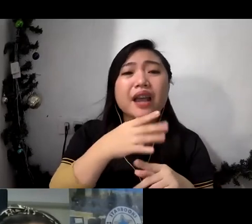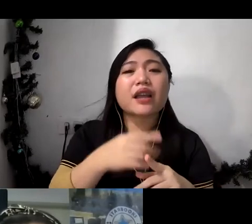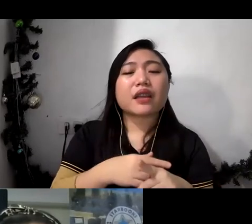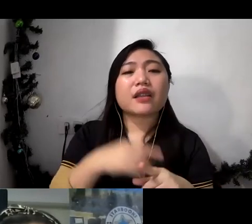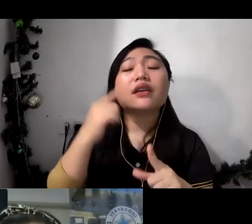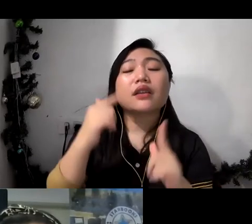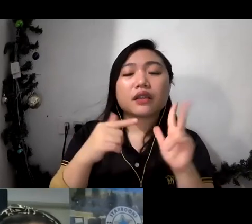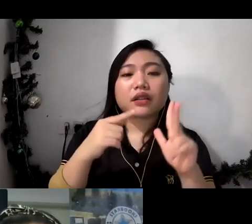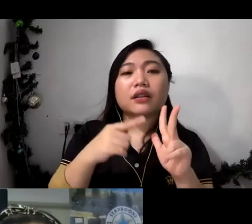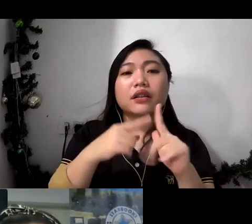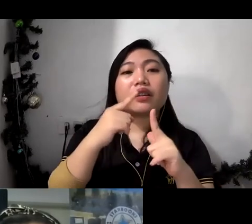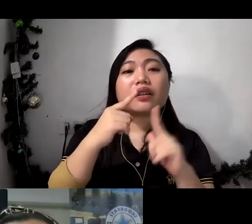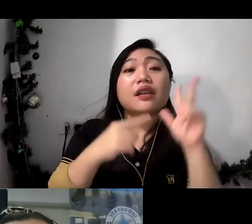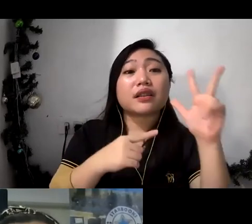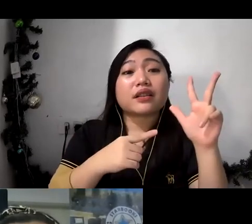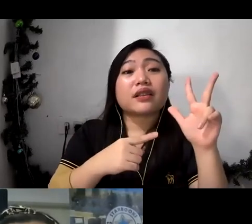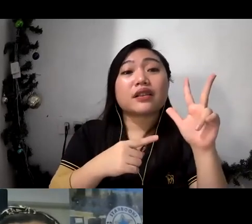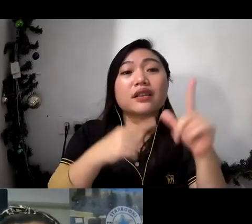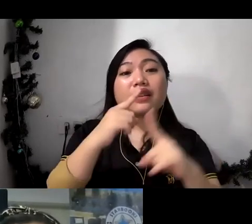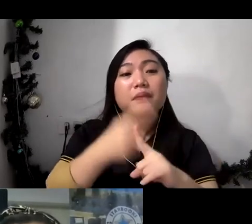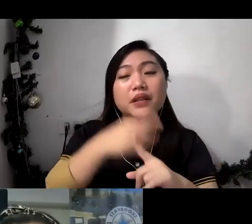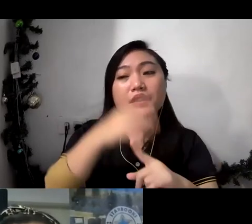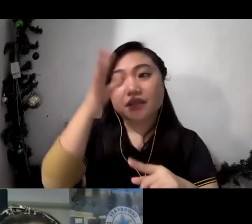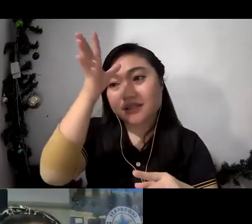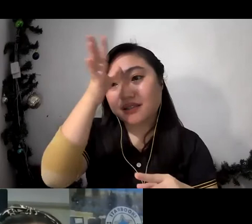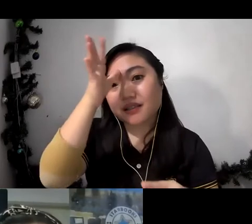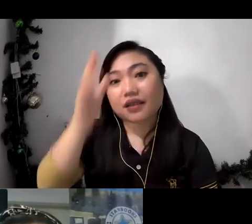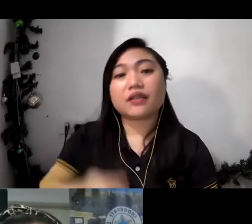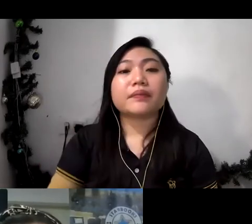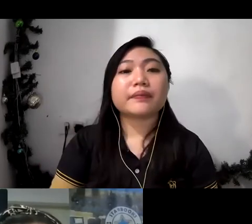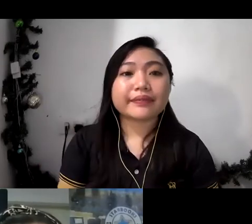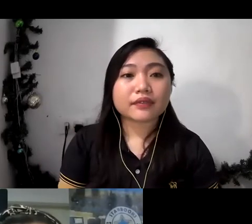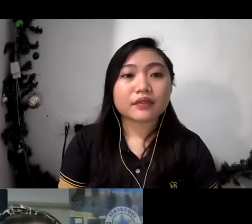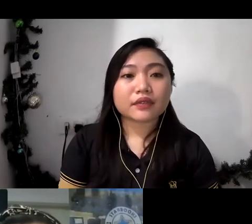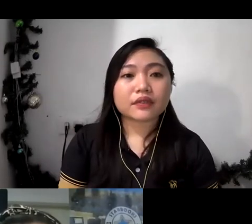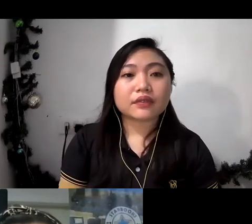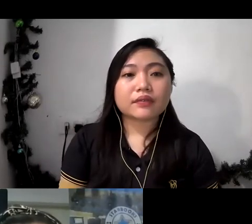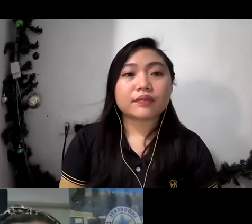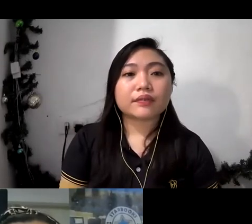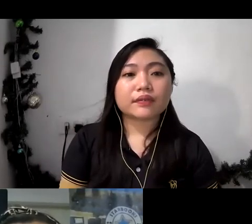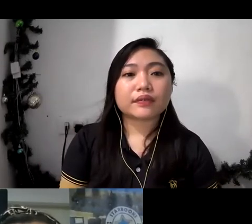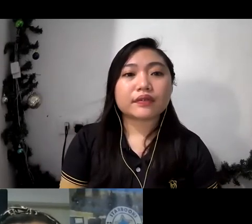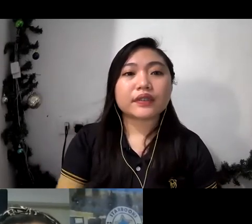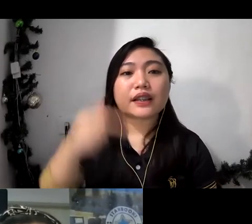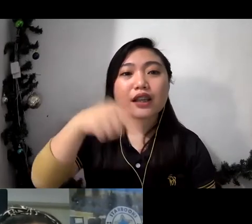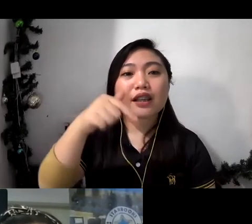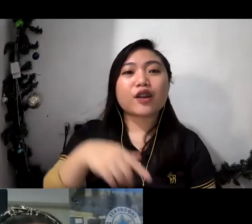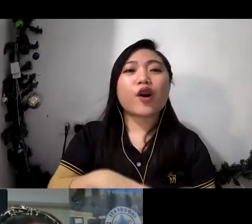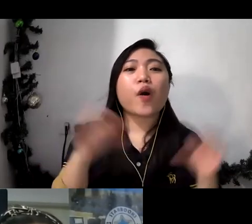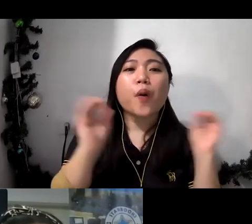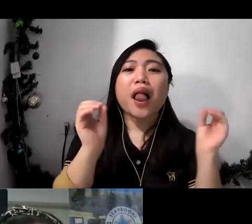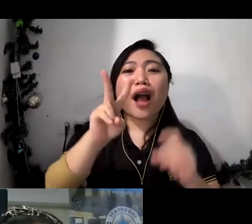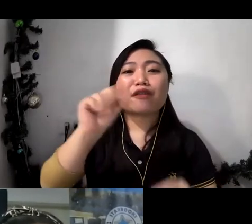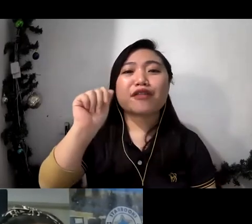2 lang yung anak. Kasi ang norm, again, sa lalaki, nagpapabasectomy. Dito sa atin po, hindi.